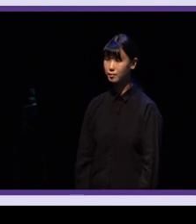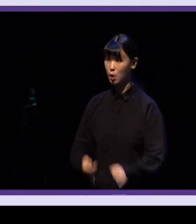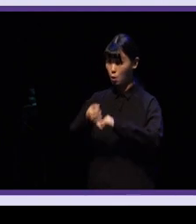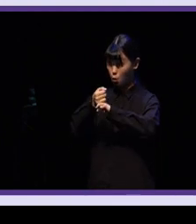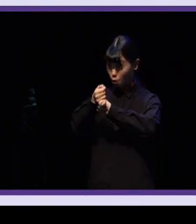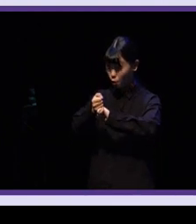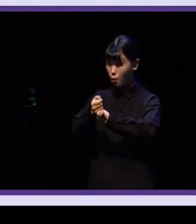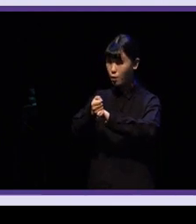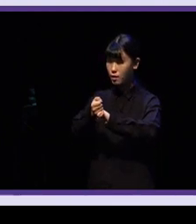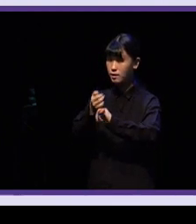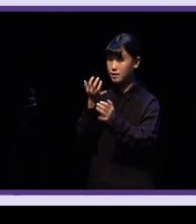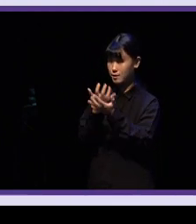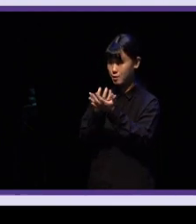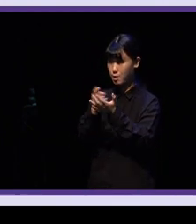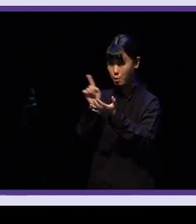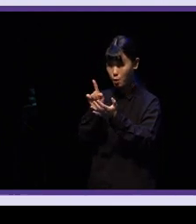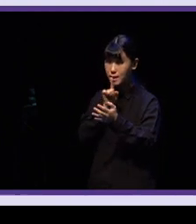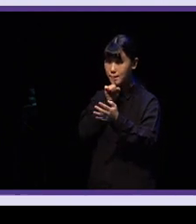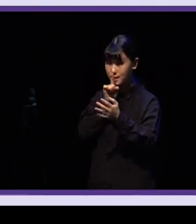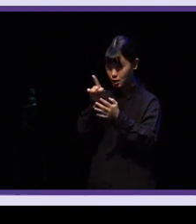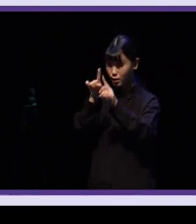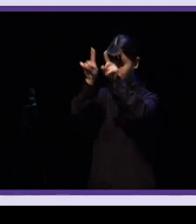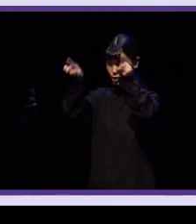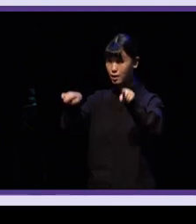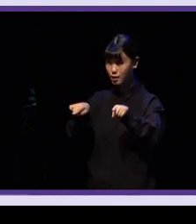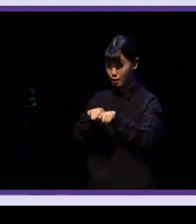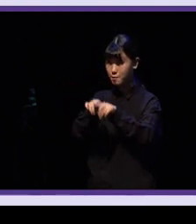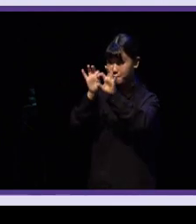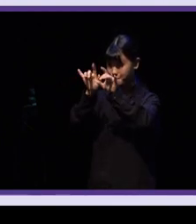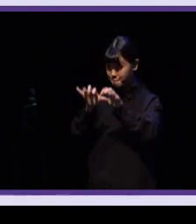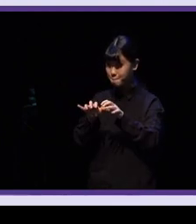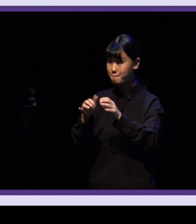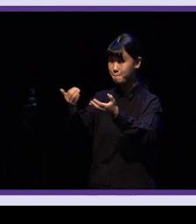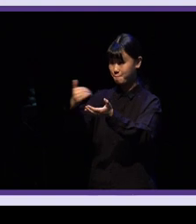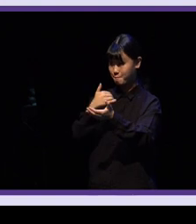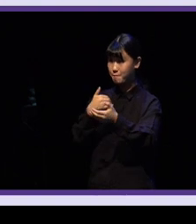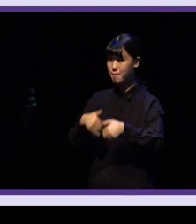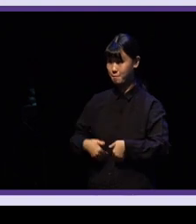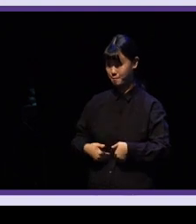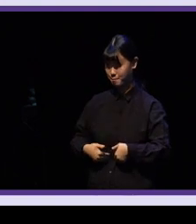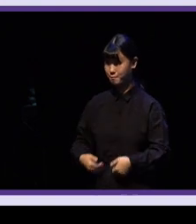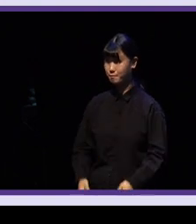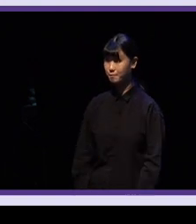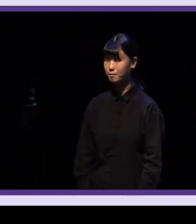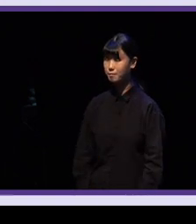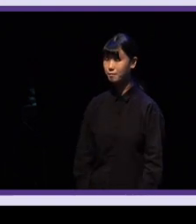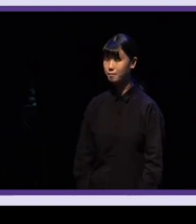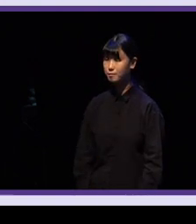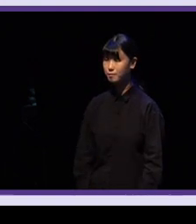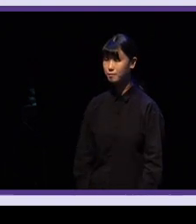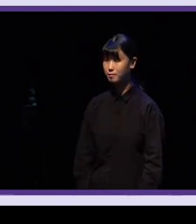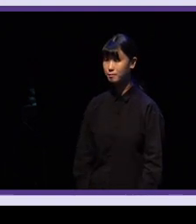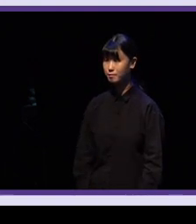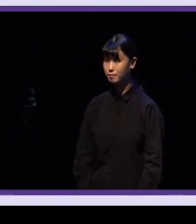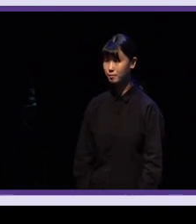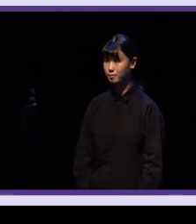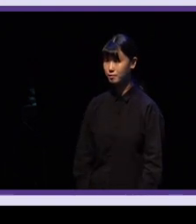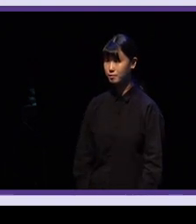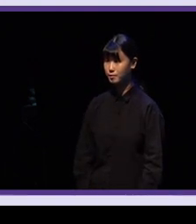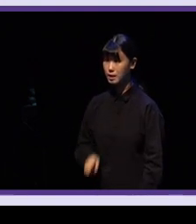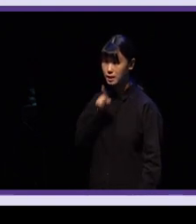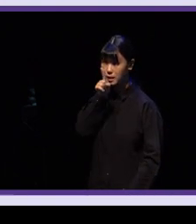필수적으로 당연히 지원신청서 저희 지정 양식을 통한 지원신청서를 제출해 주셔야 되고요 그 다음에